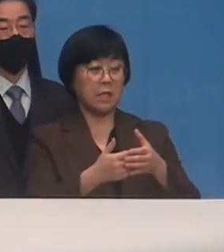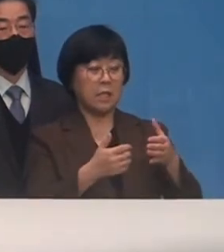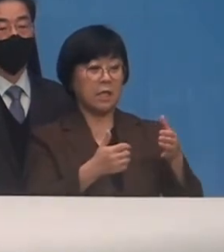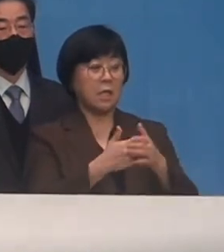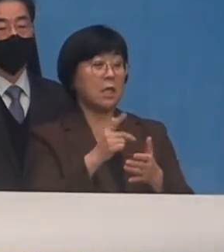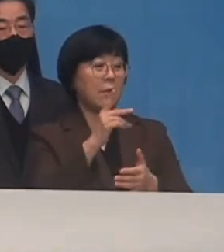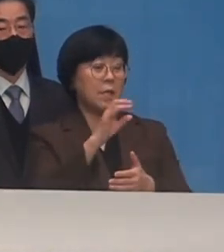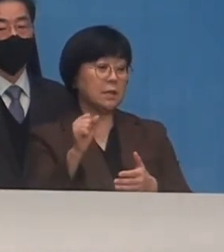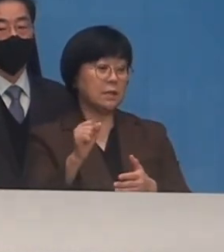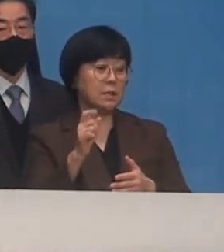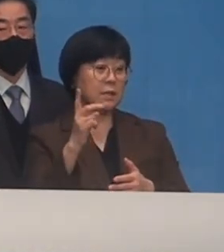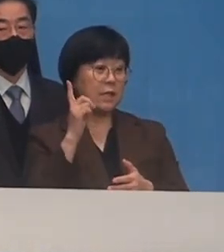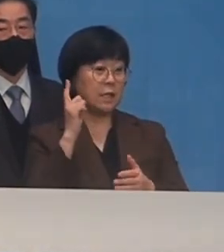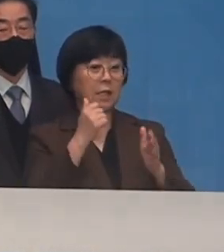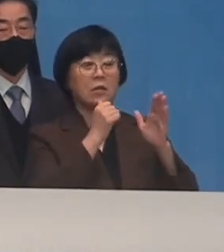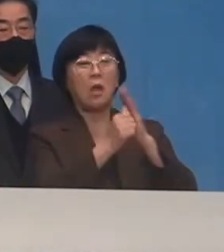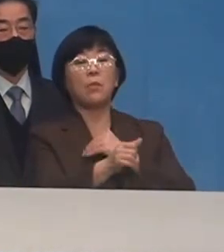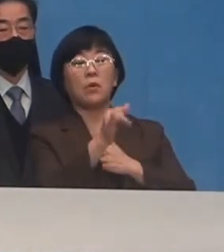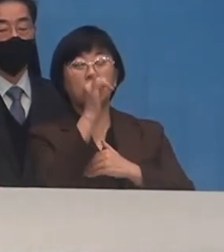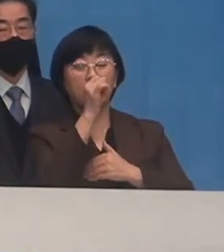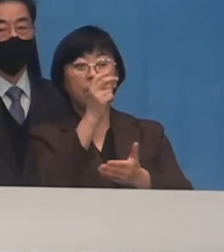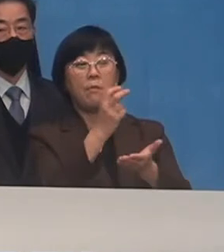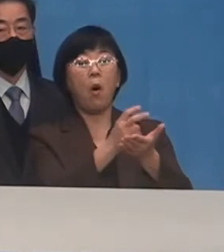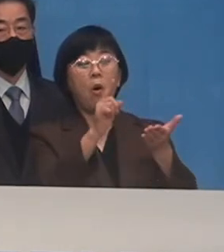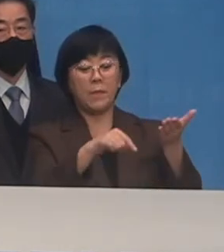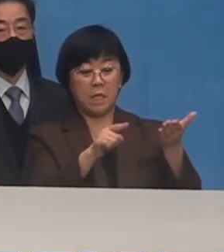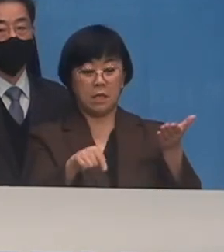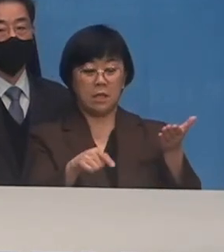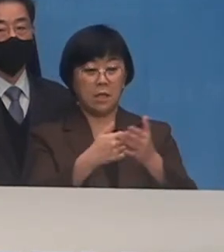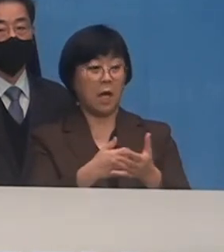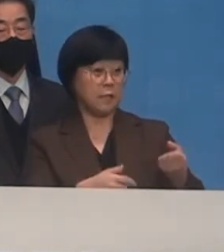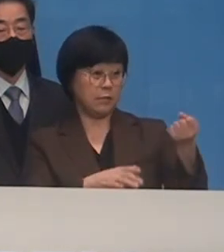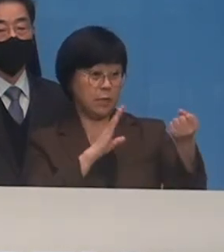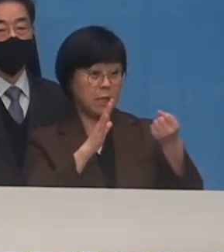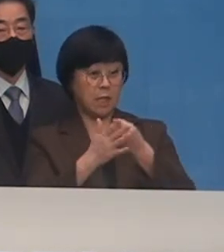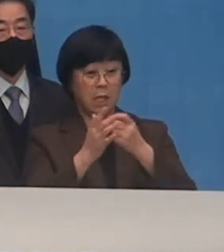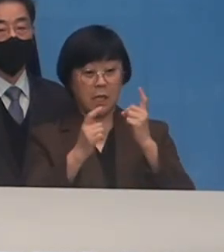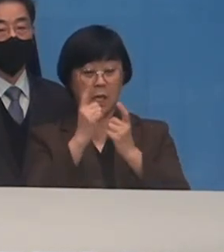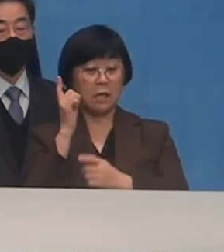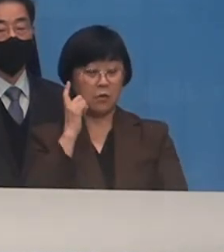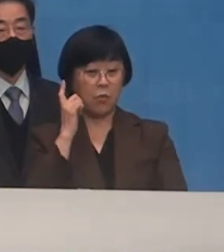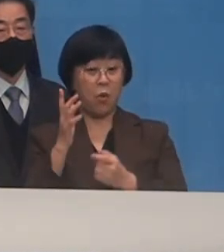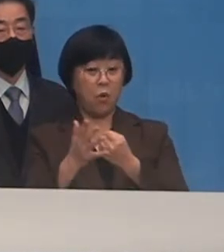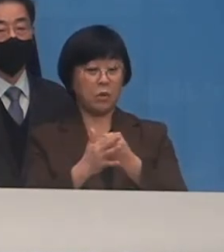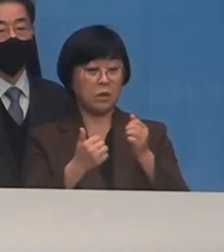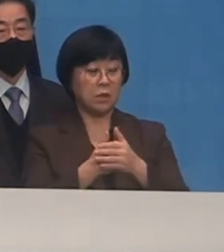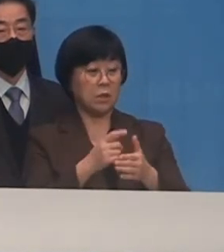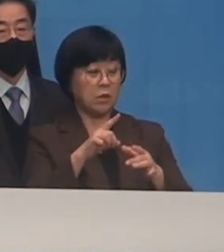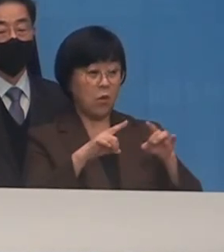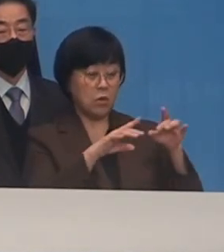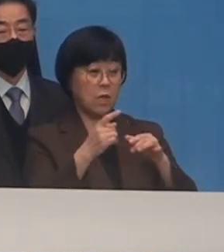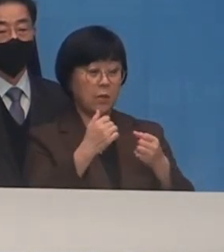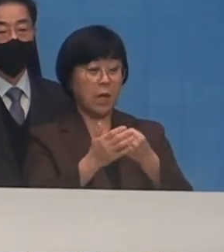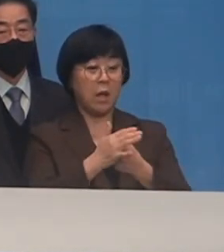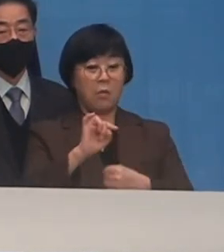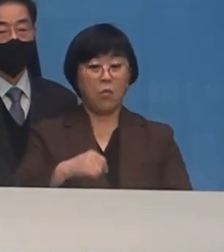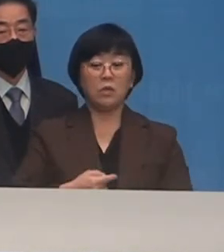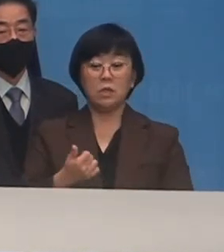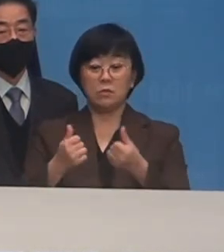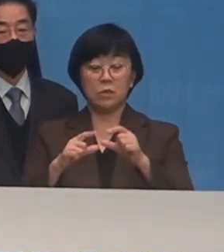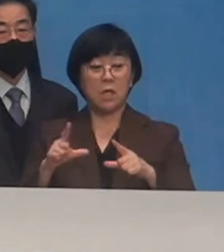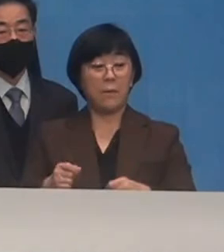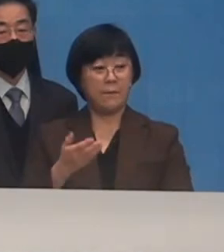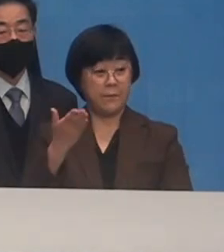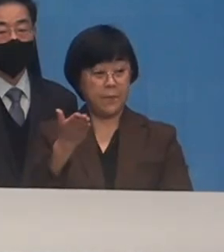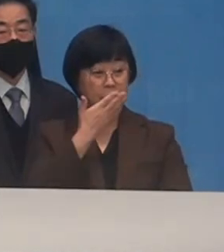김희철 KBS 사장이 대표로 되어 있는 법인 휴대폰이다. 개인명의 휴대폰이라면 통신사찰 여부를 본인 신분증